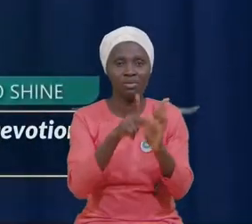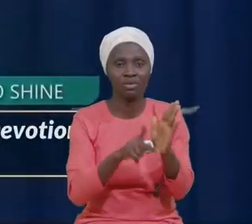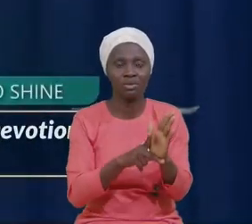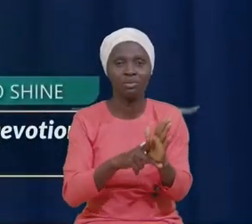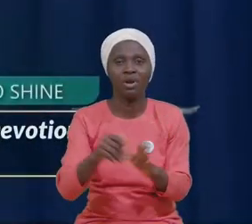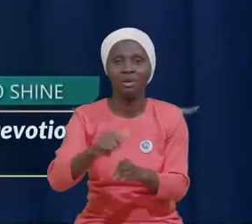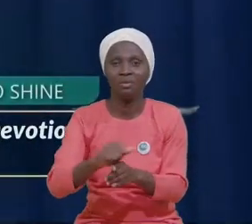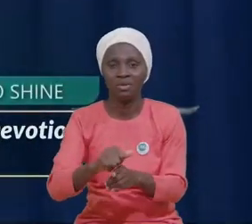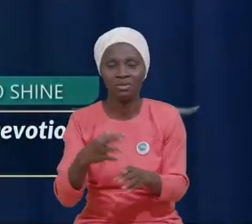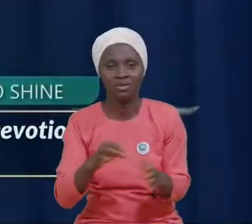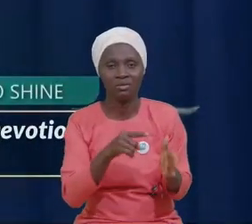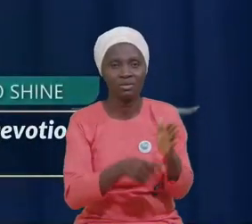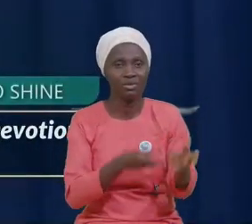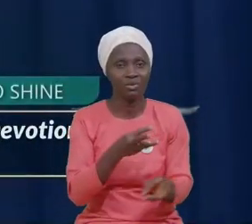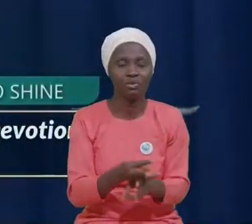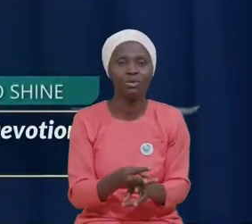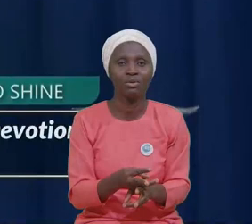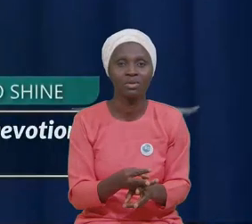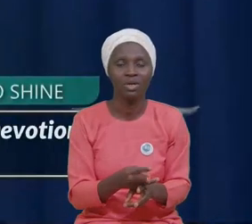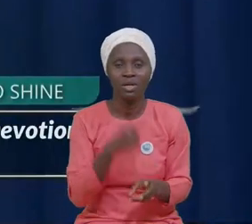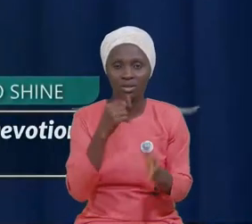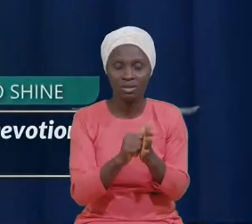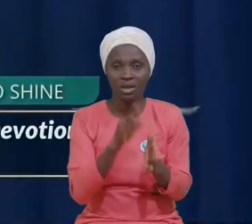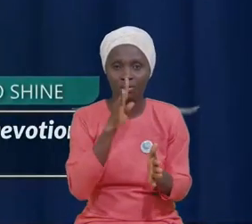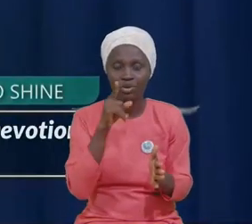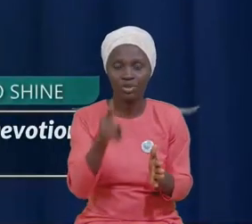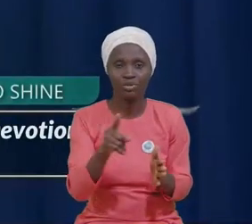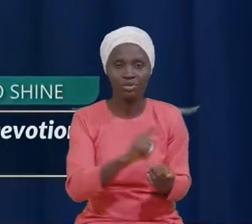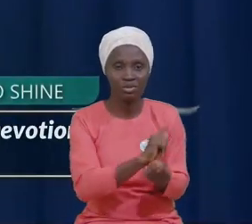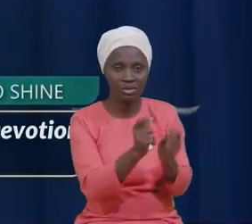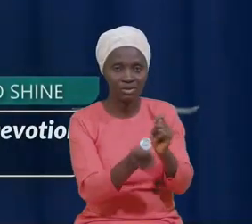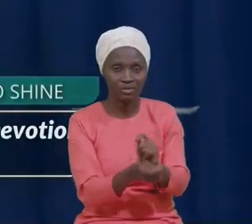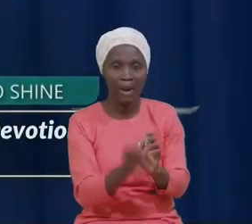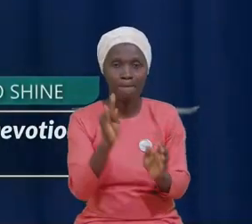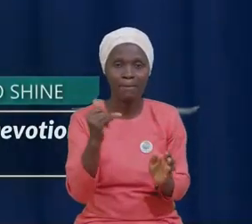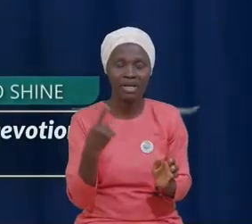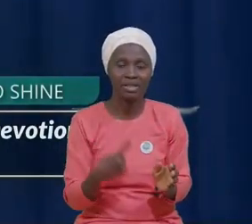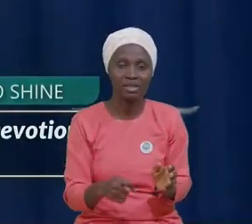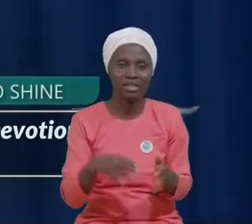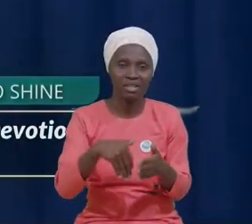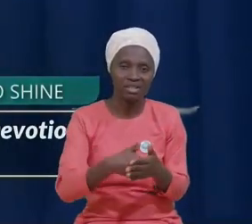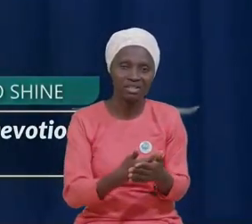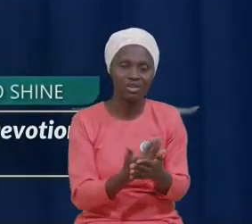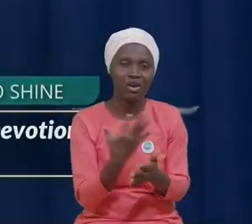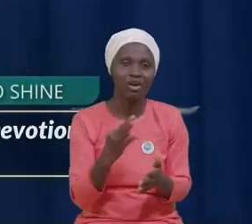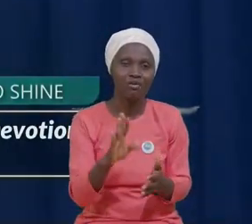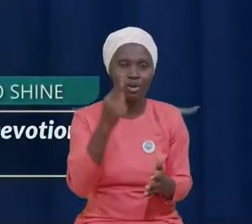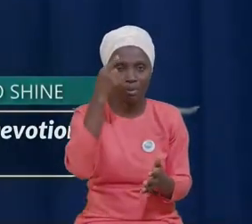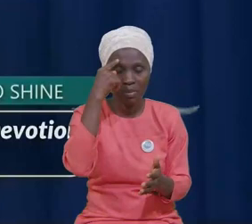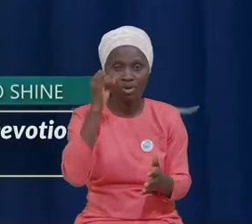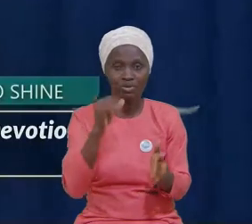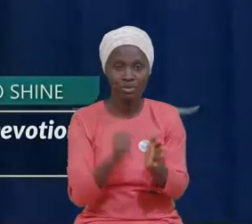ce monde. Aidez, mais soyez transformés par le renouvellement de l'intelligence, afin que